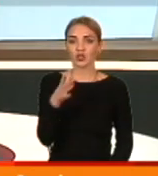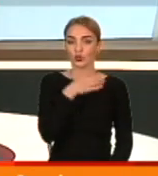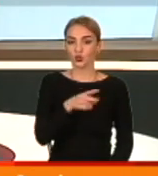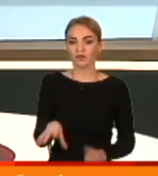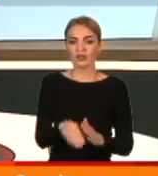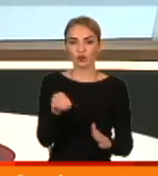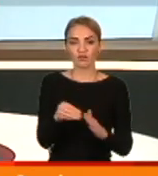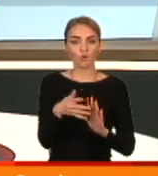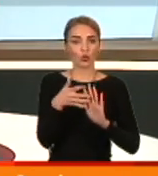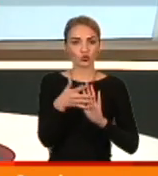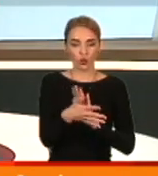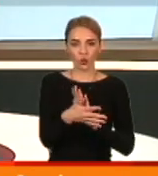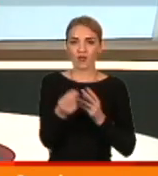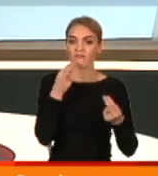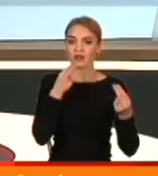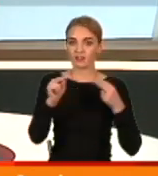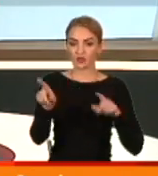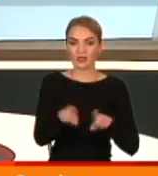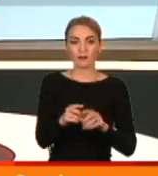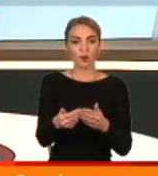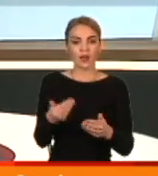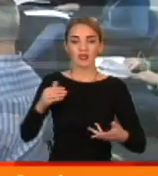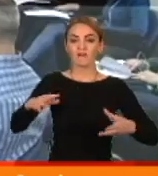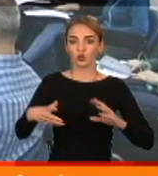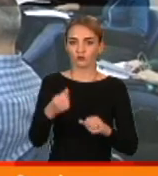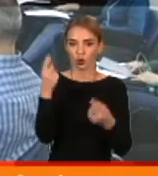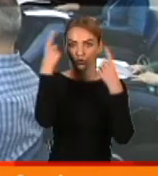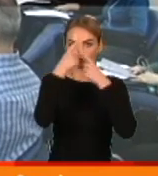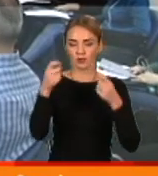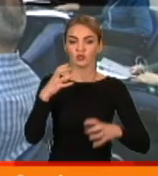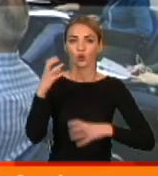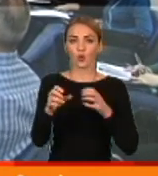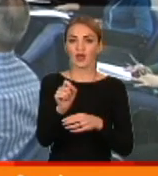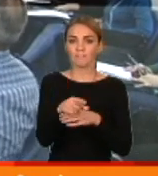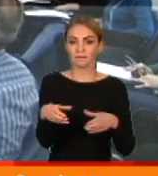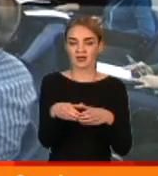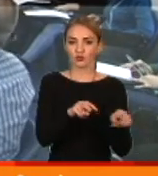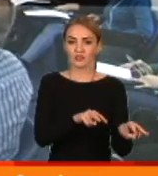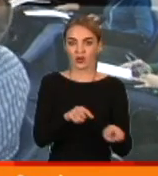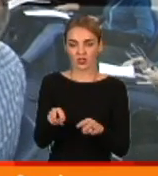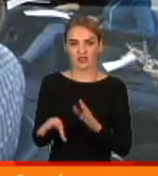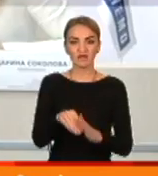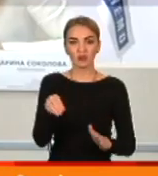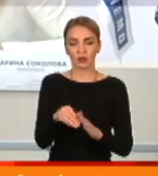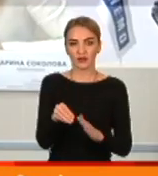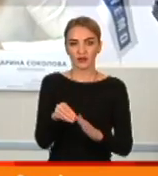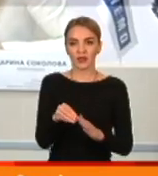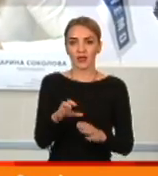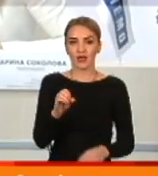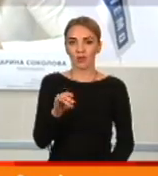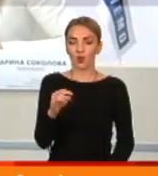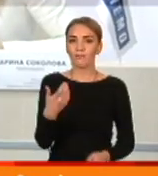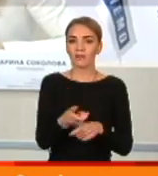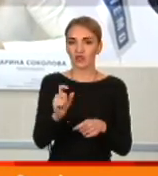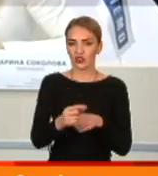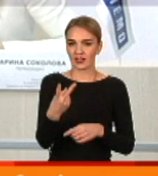виборів відбувся прозоро та ефективно. Такий попередній висновок сьогодні озвучила міжнародна місія зі спостереження за виборами ЕНМО. Більш ніж